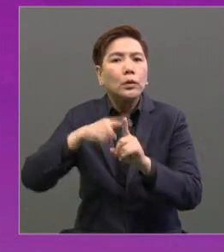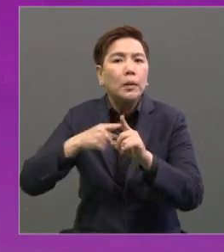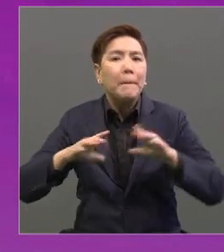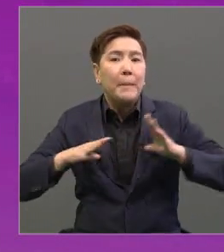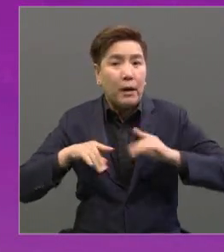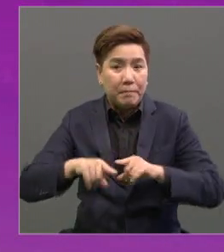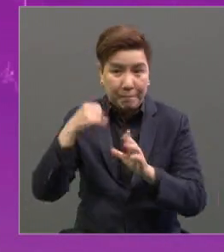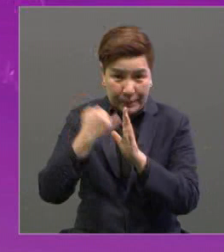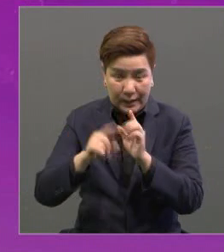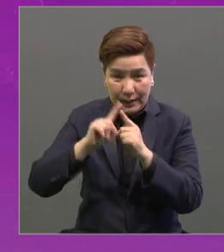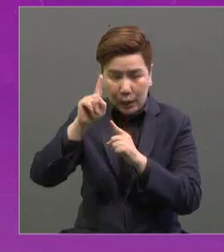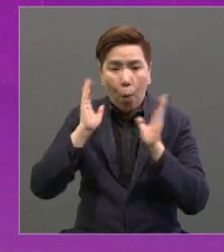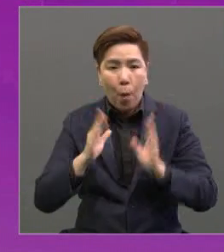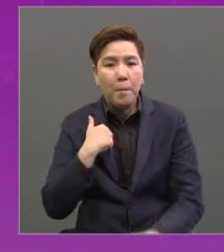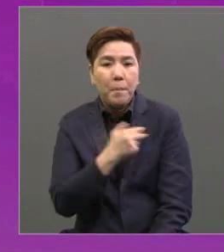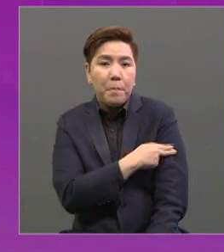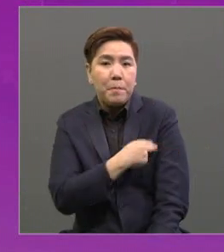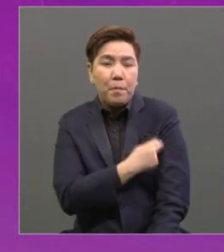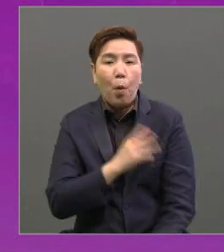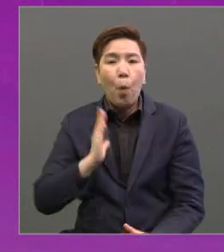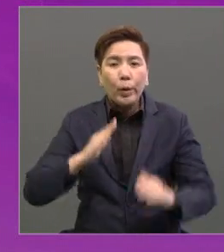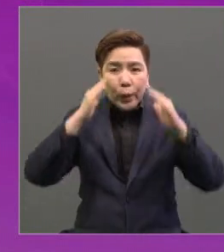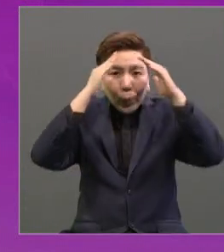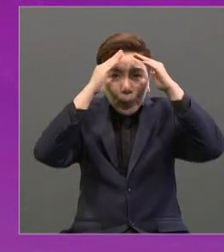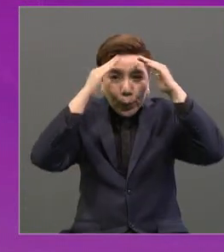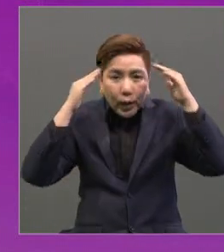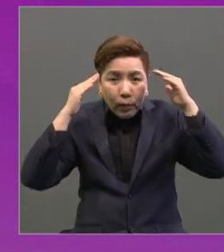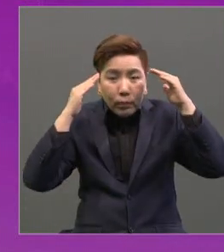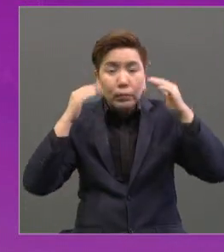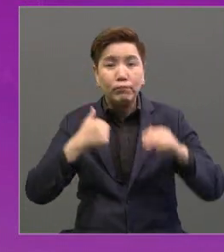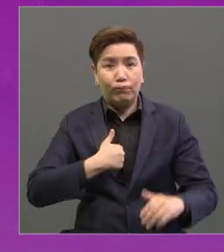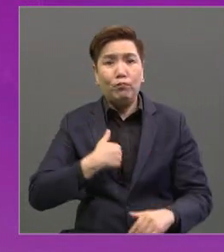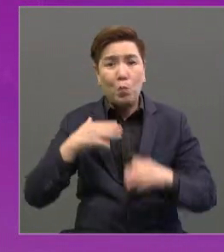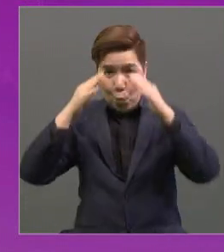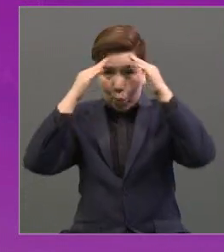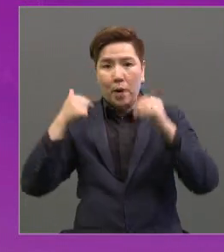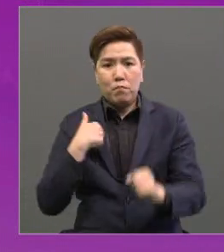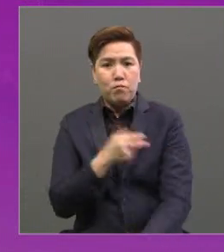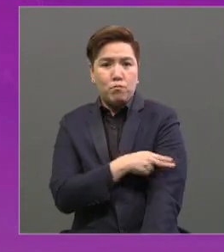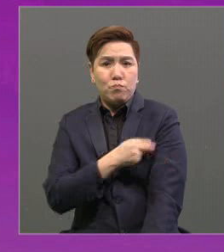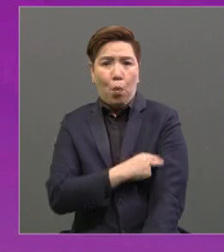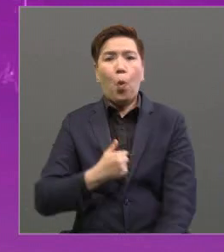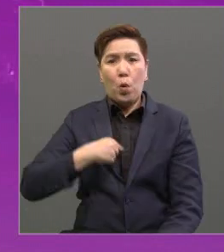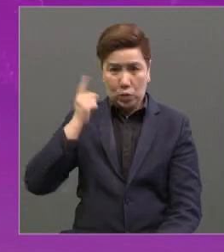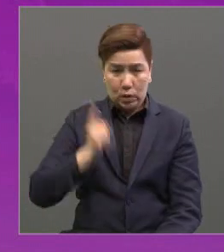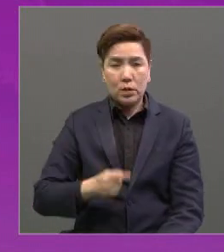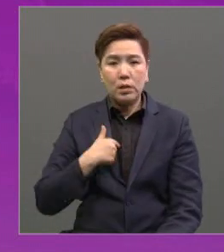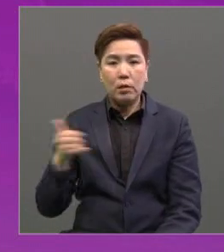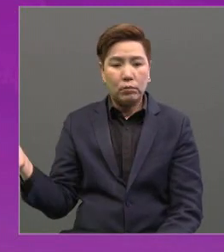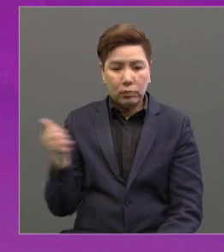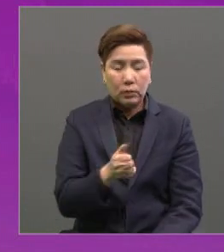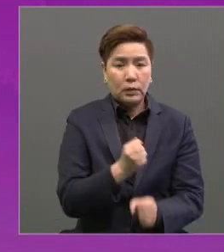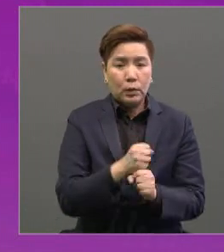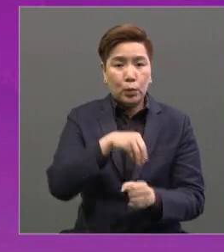ใบขออนุญาต 2ตัวคนที่เป็นหมอเป็นคนเวียดนามอ้างว่าตัวเองเป็นหมอที่เวียดนามจริงๆนะแต่ถามว่าคุณจะมา